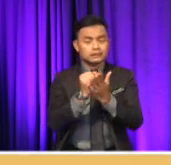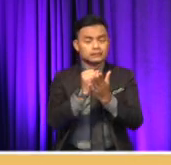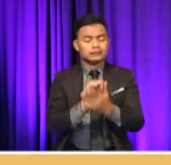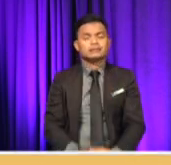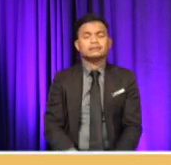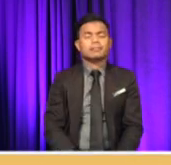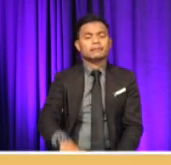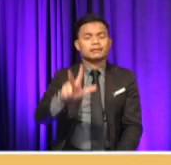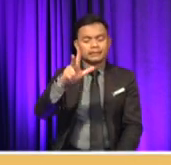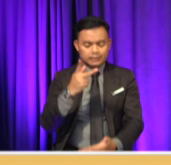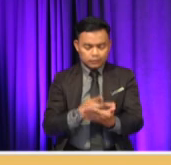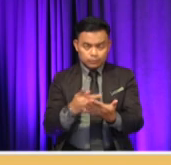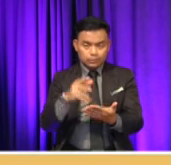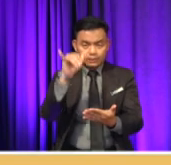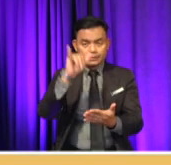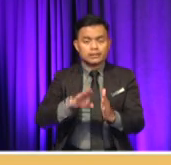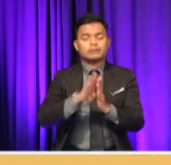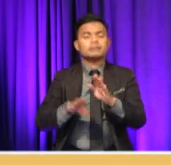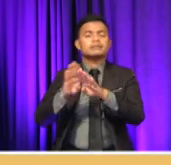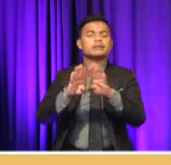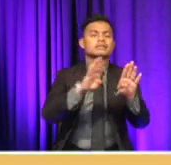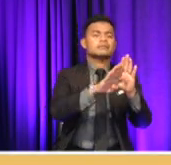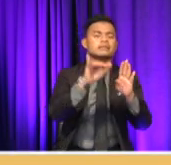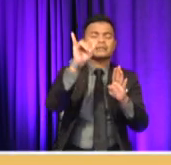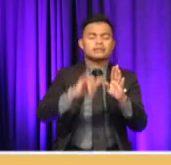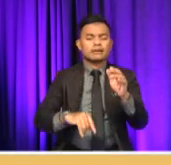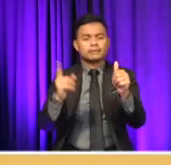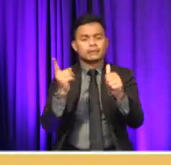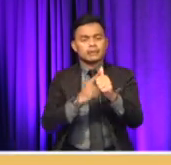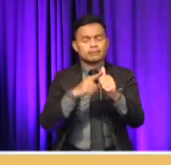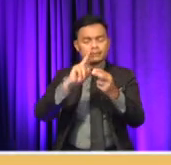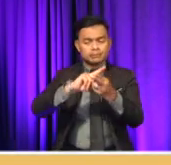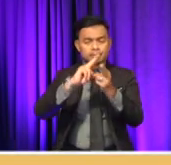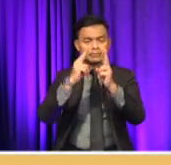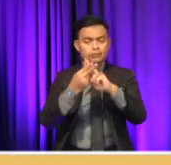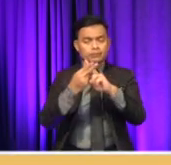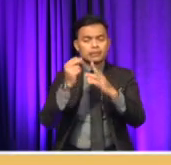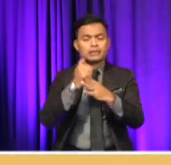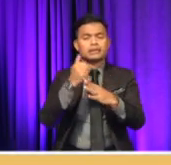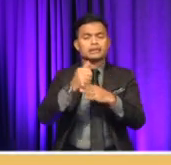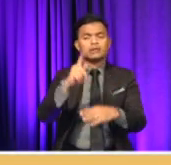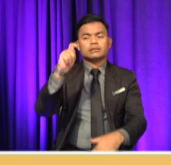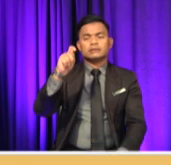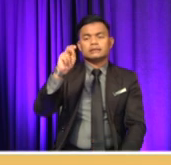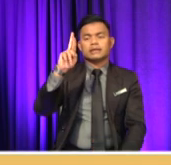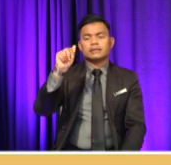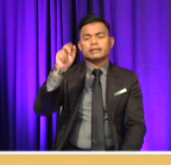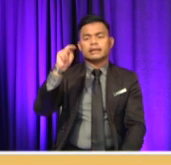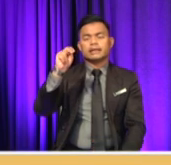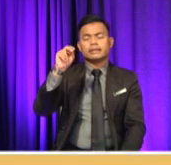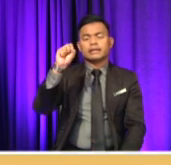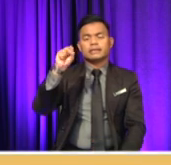komponen ini dia yang pertama adalah pengubah pengubah ataupun Transformer oke dia berubah